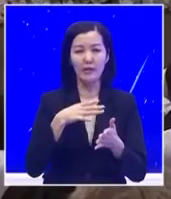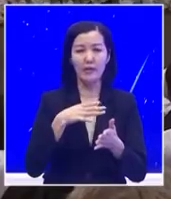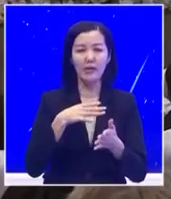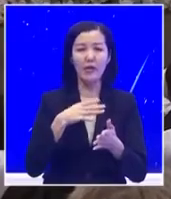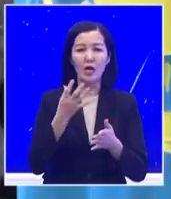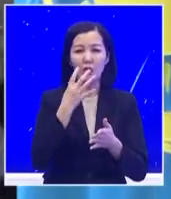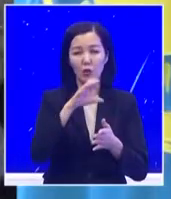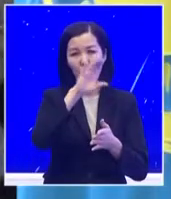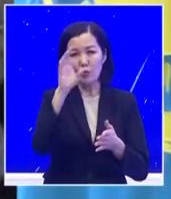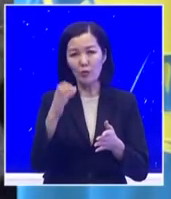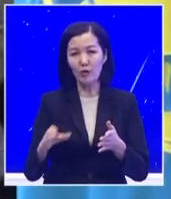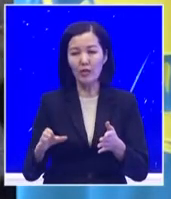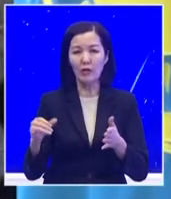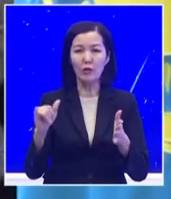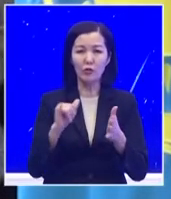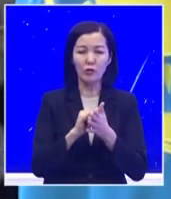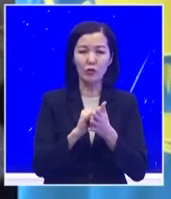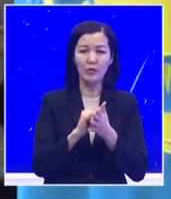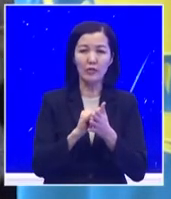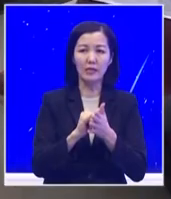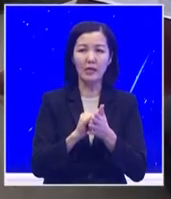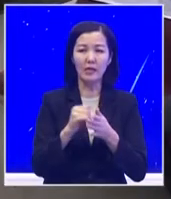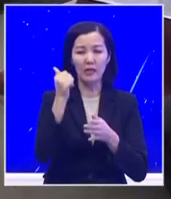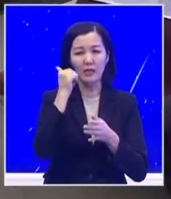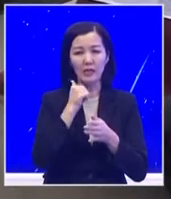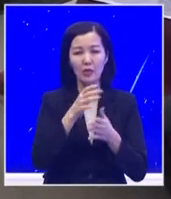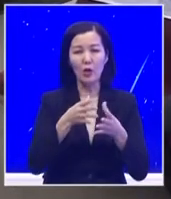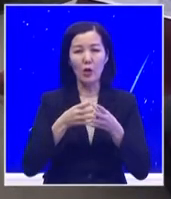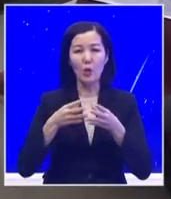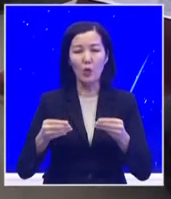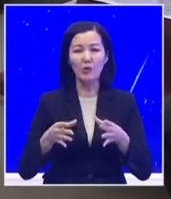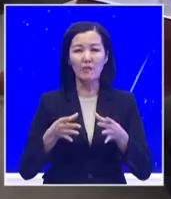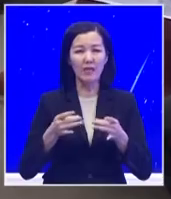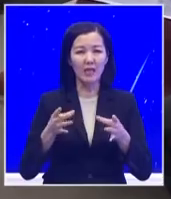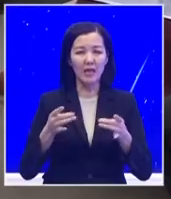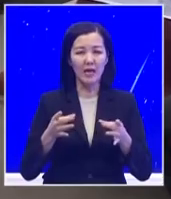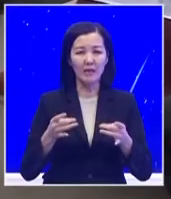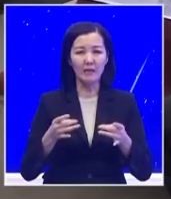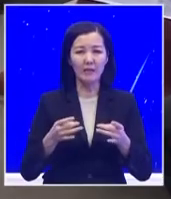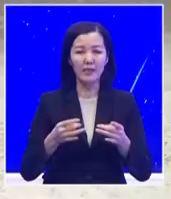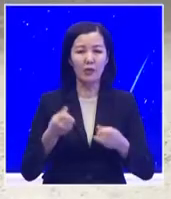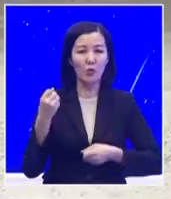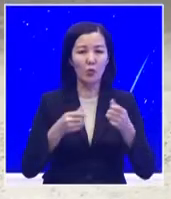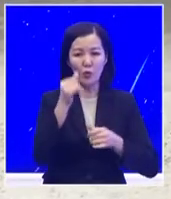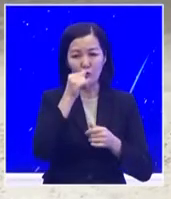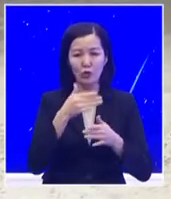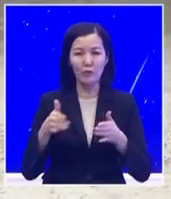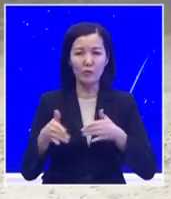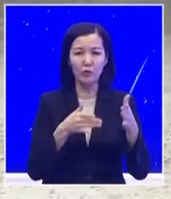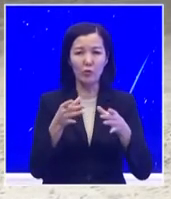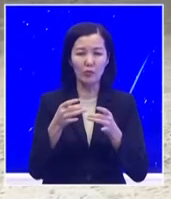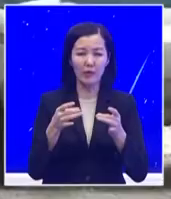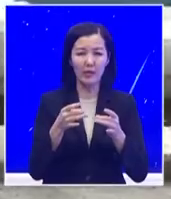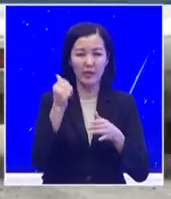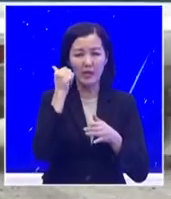жылу құбырлары жүргізілген көшелердің күйі сын көтермейді. Көктемгі күзгі лайсаңда адам тұрмақ, көлік жүре алмайды. Бұл сауалға аймақ